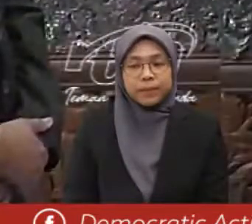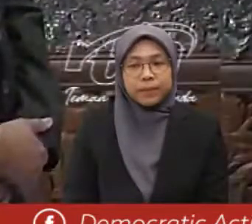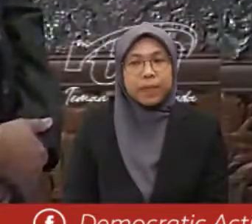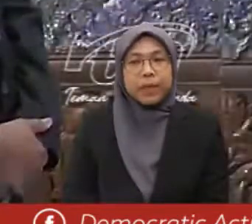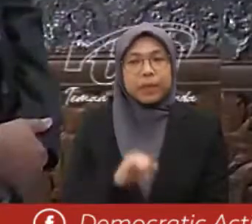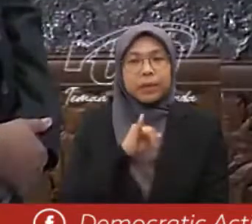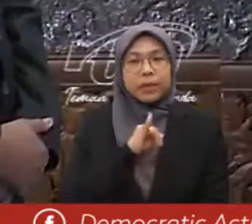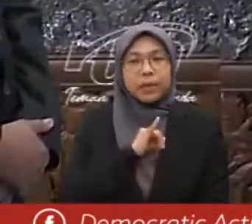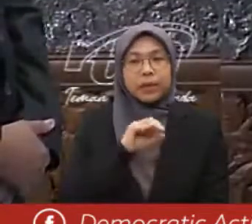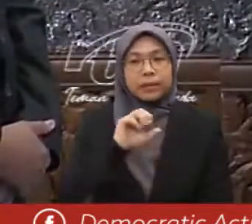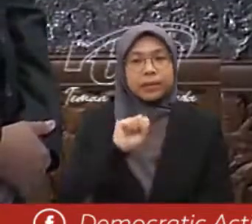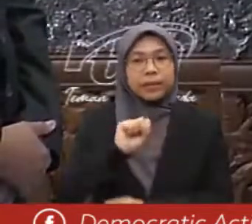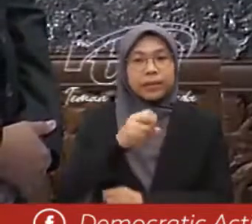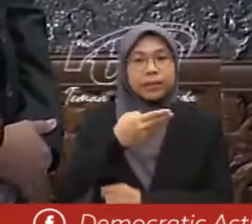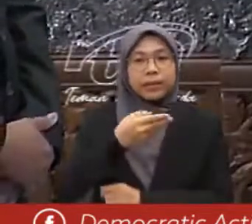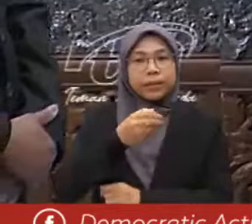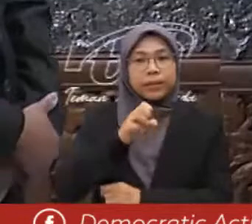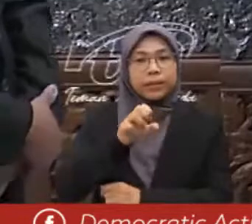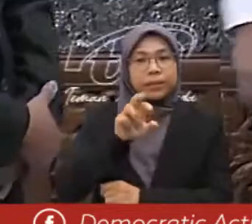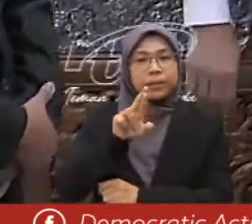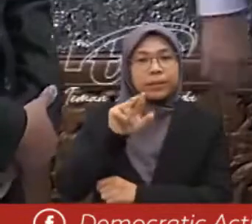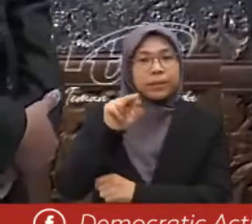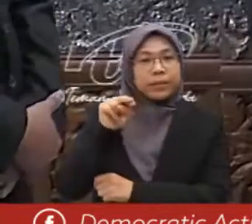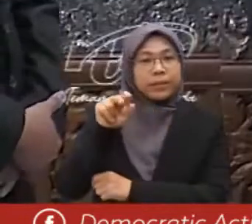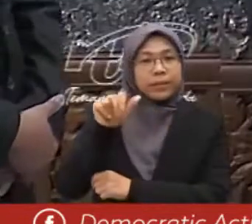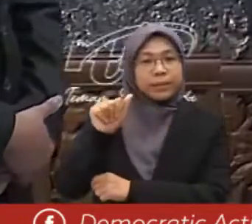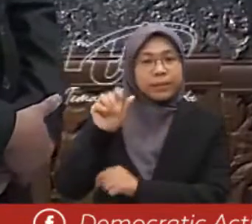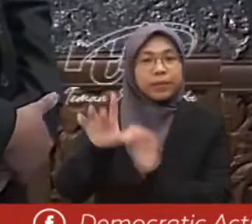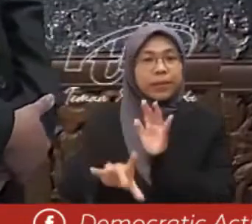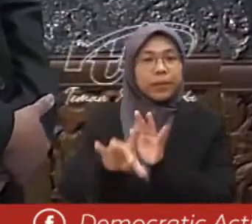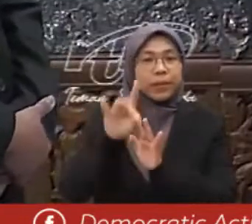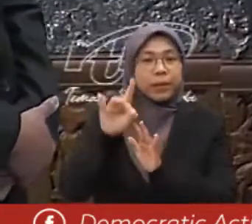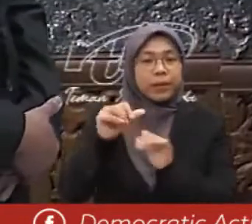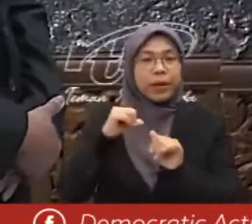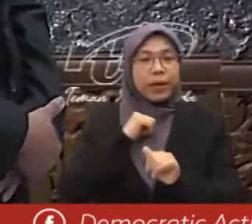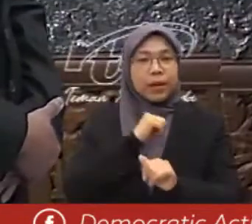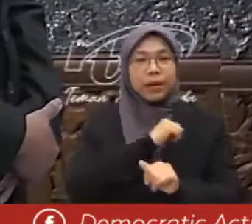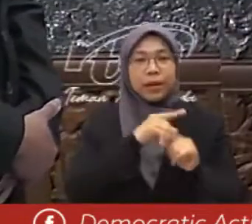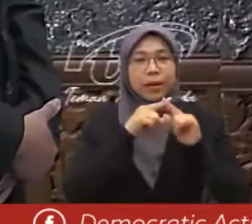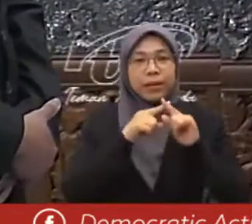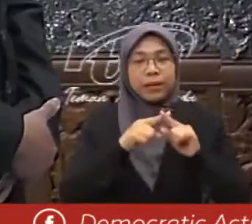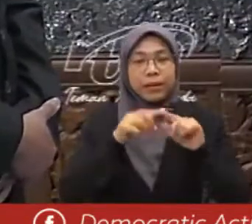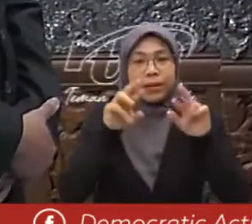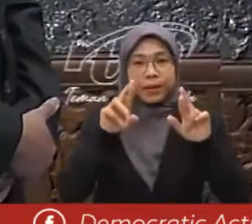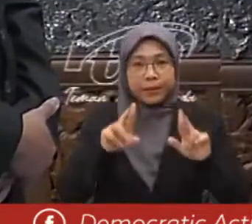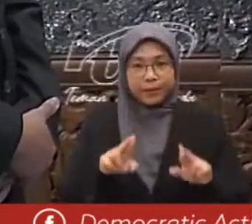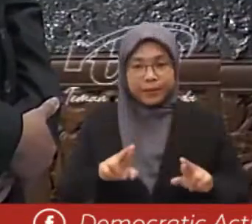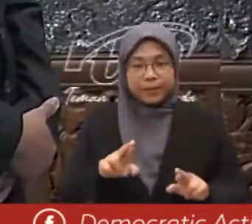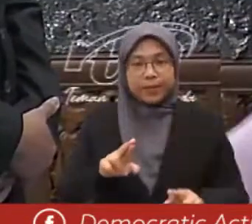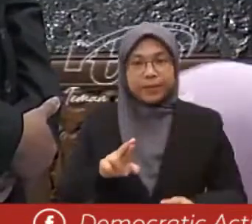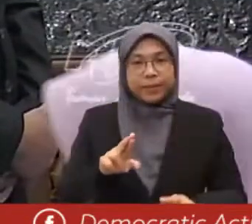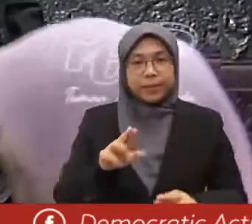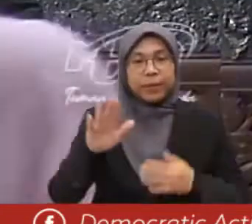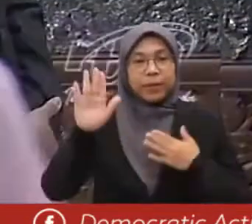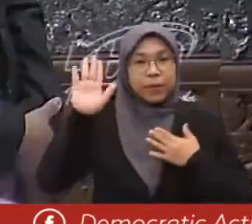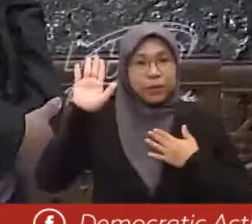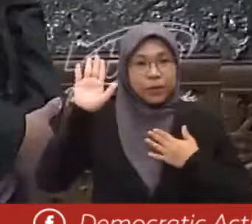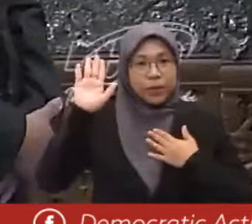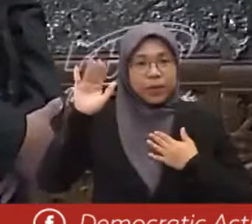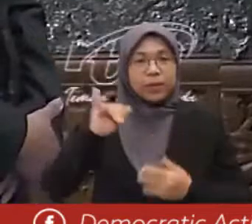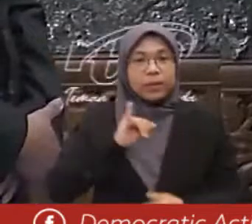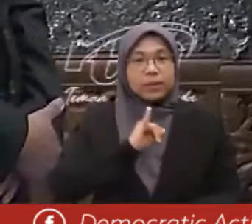saya Selina binti abrasid setelah dipilih sebagai seorang ahli dewan rakyat dengan sesungguhnya bersumpah